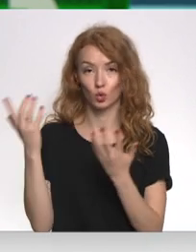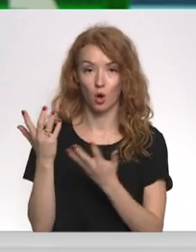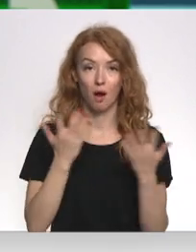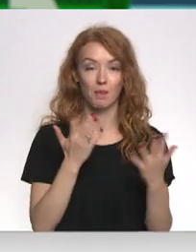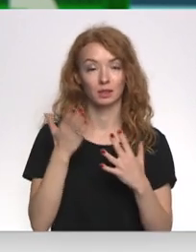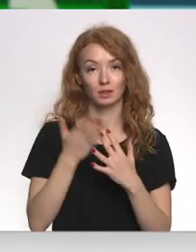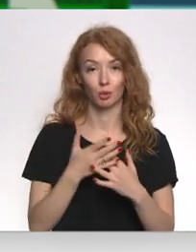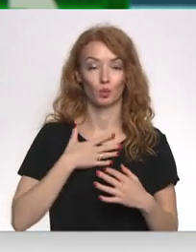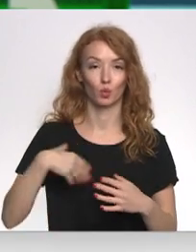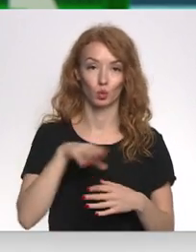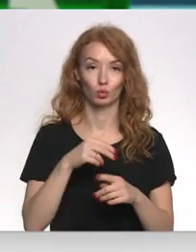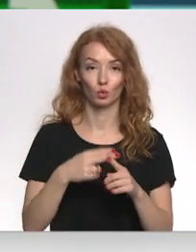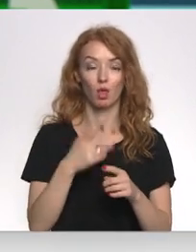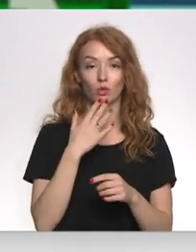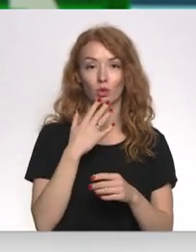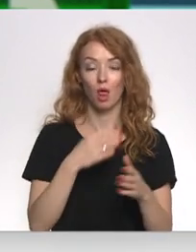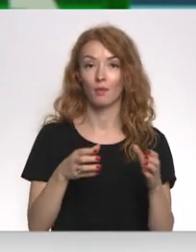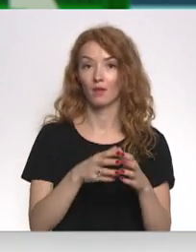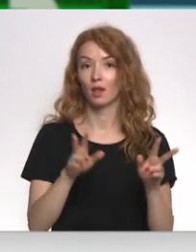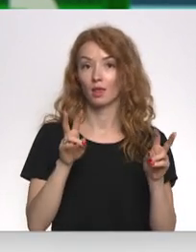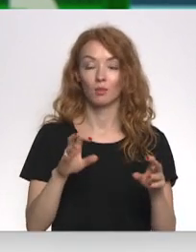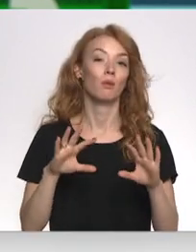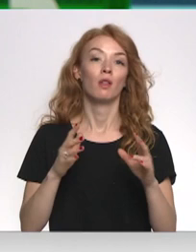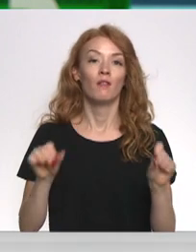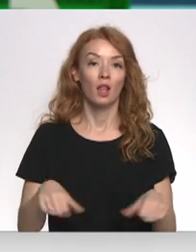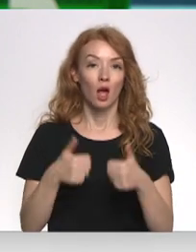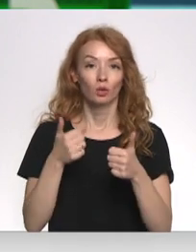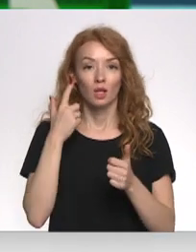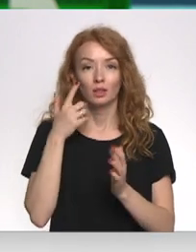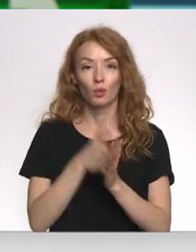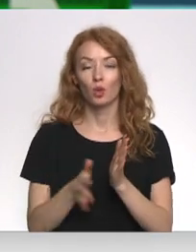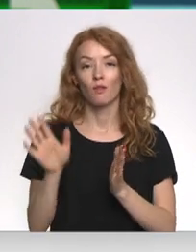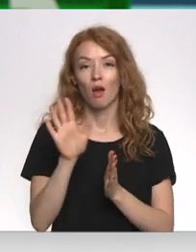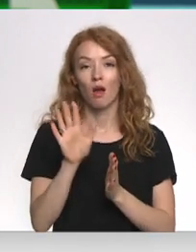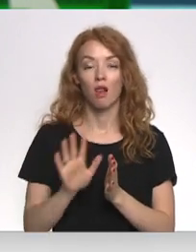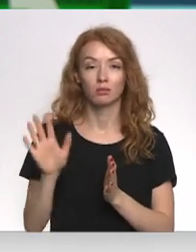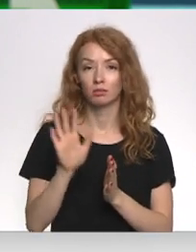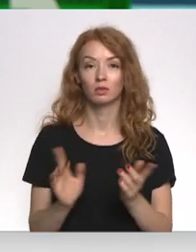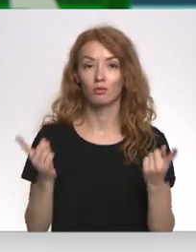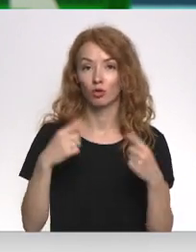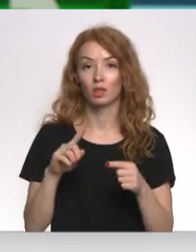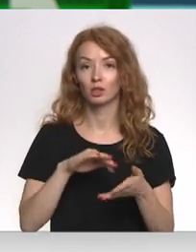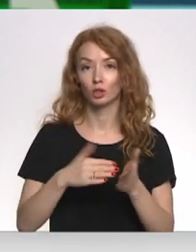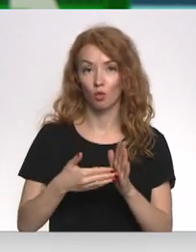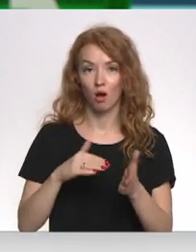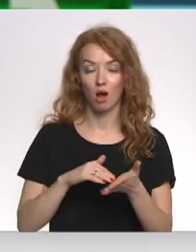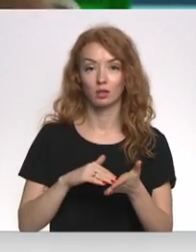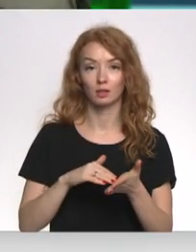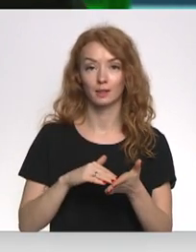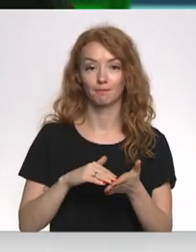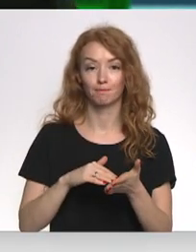atšķirīgi vairākos vērtību orientācijas jautājumos, bet vienlaikus ir jāsaprot, ka valstī šobrīd ir situācija,